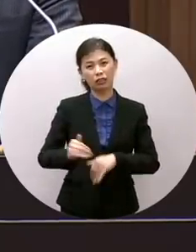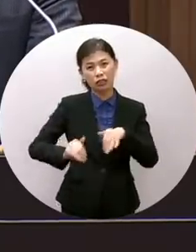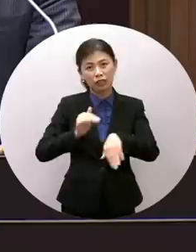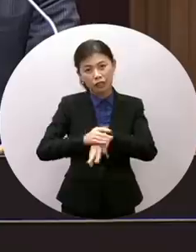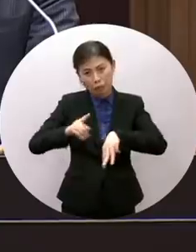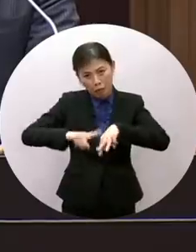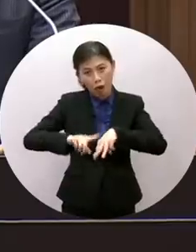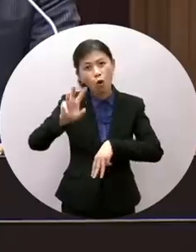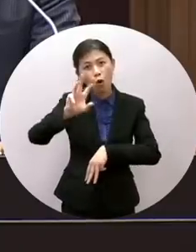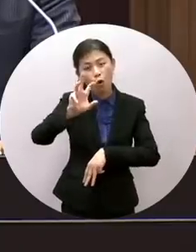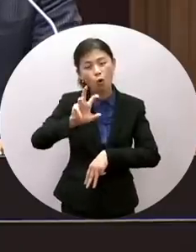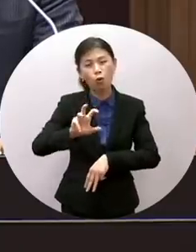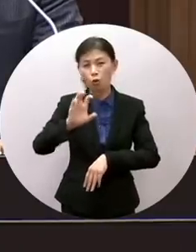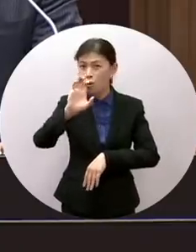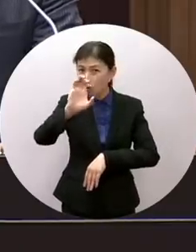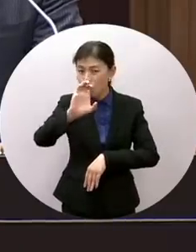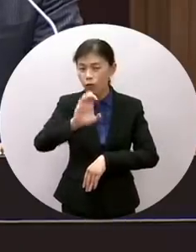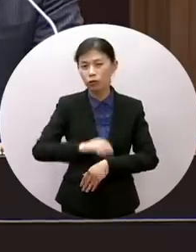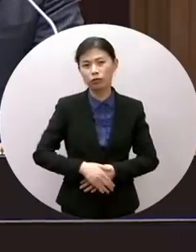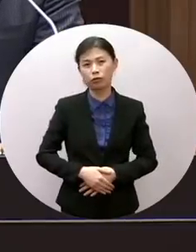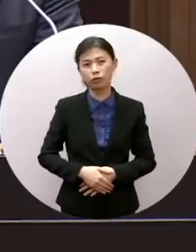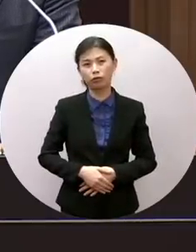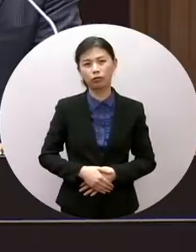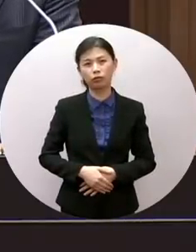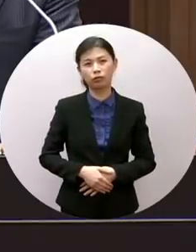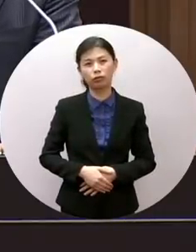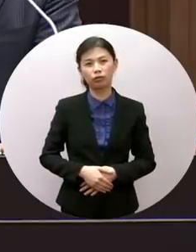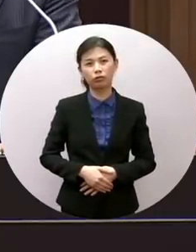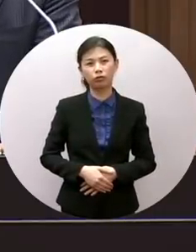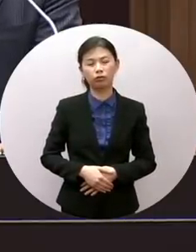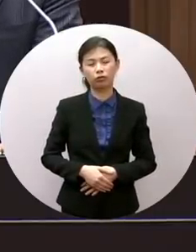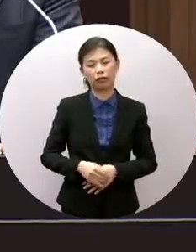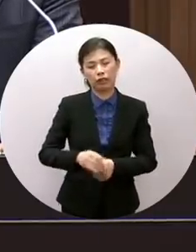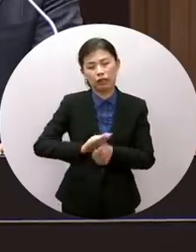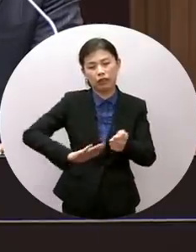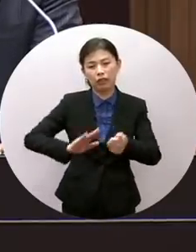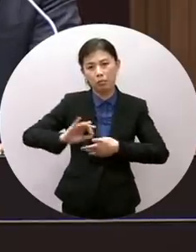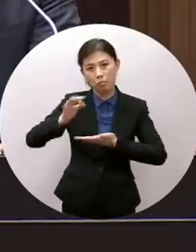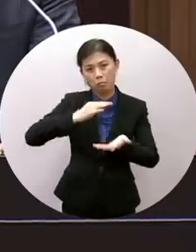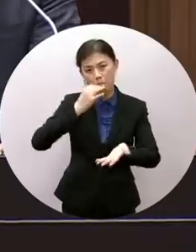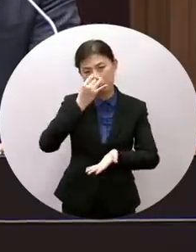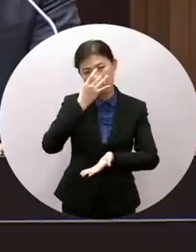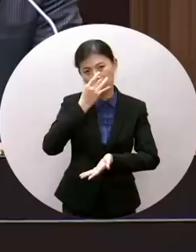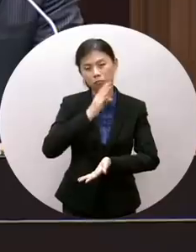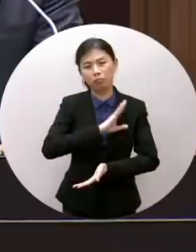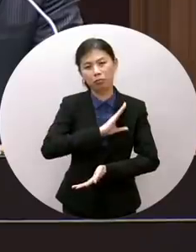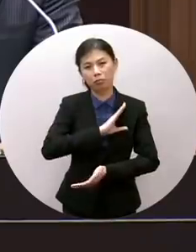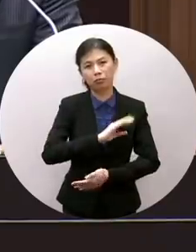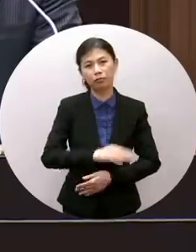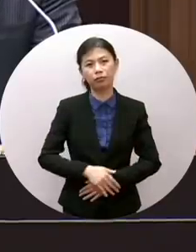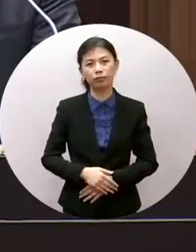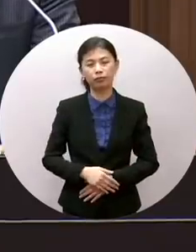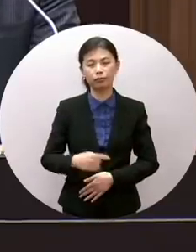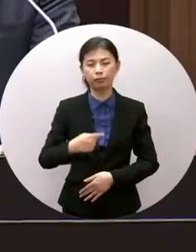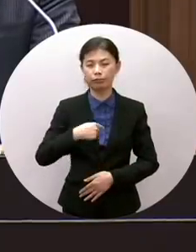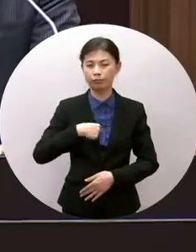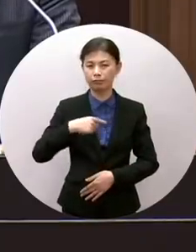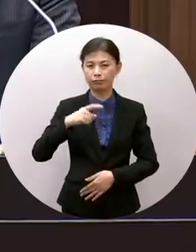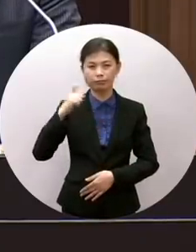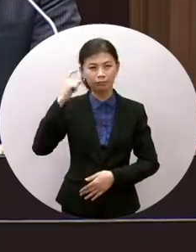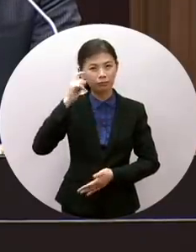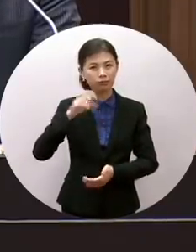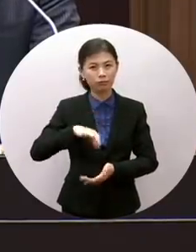本，所以有一些东西是如此才造成滞销。那我现在啊，是直接建议院长